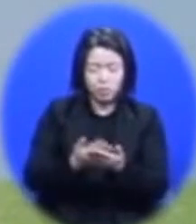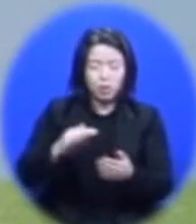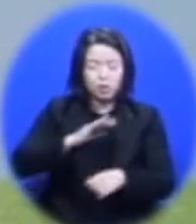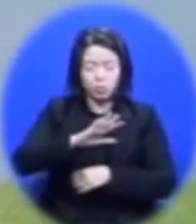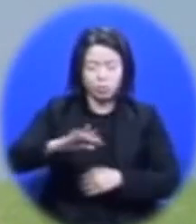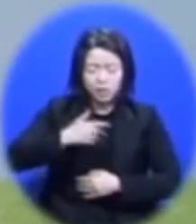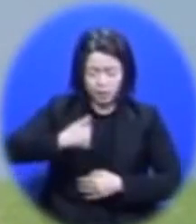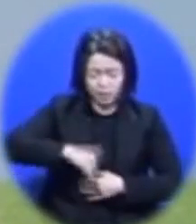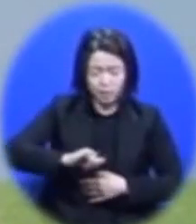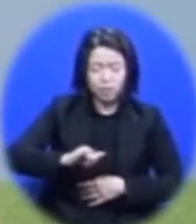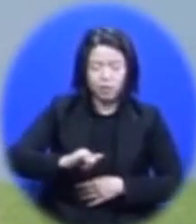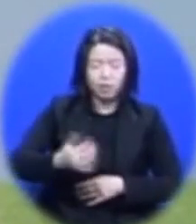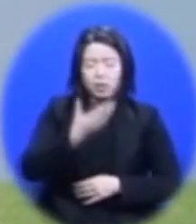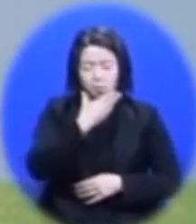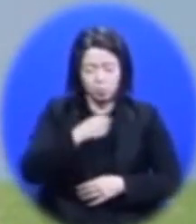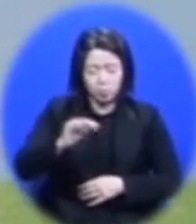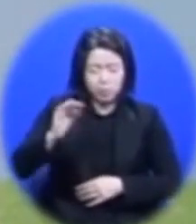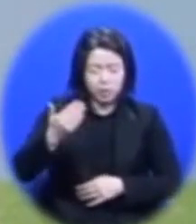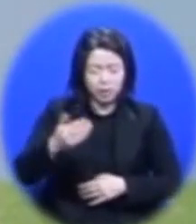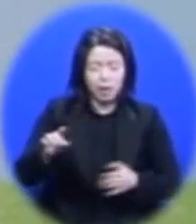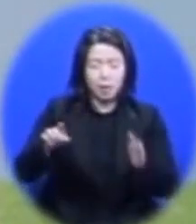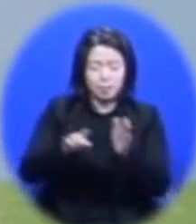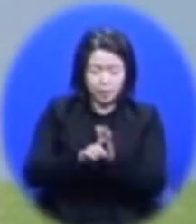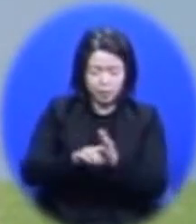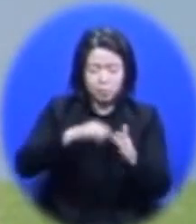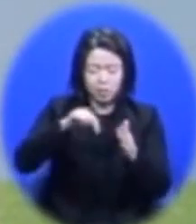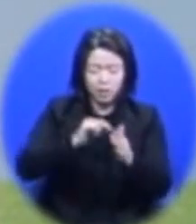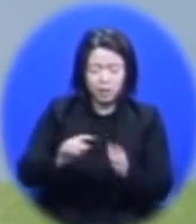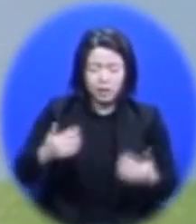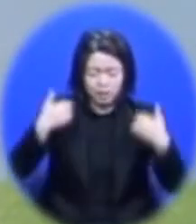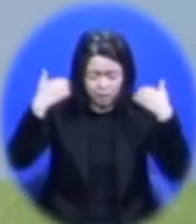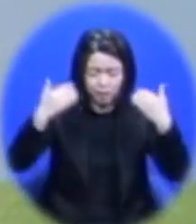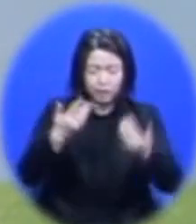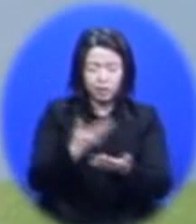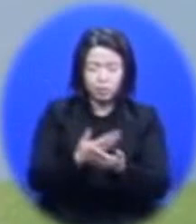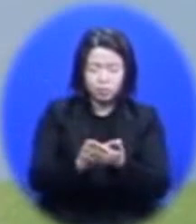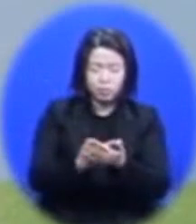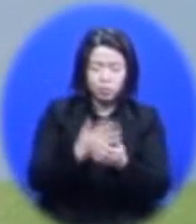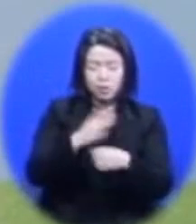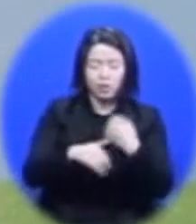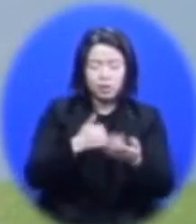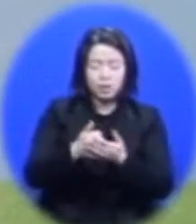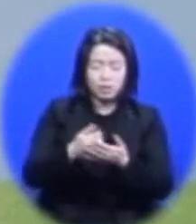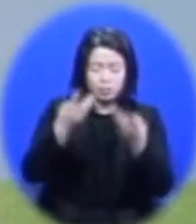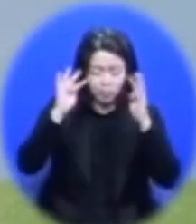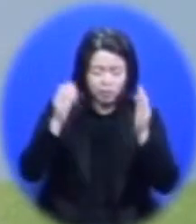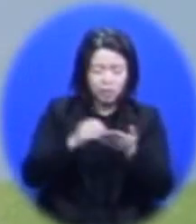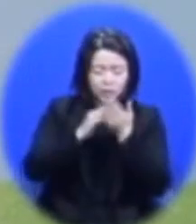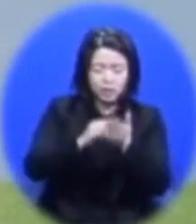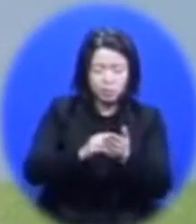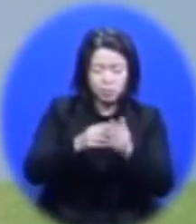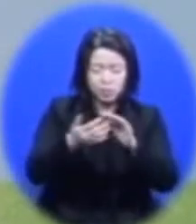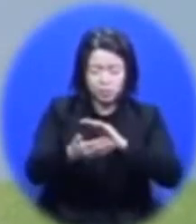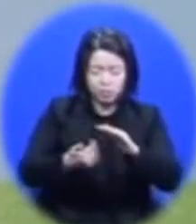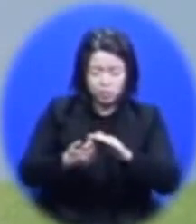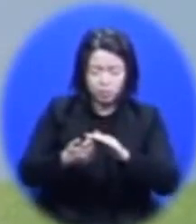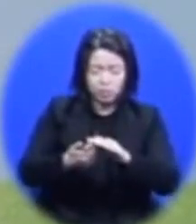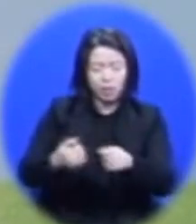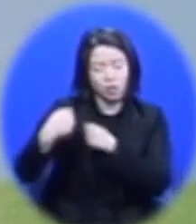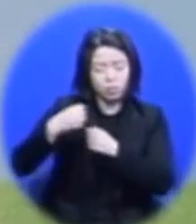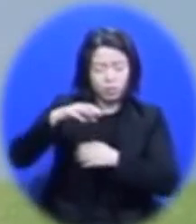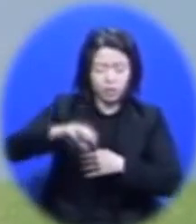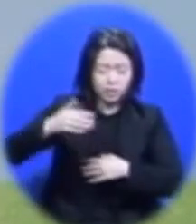자녀들이 하나님 복되게 믿음 안에 자라게 하시고 하나님 입시를 앞두고 있는 자녀들, 군에 가 있는